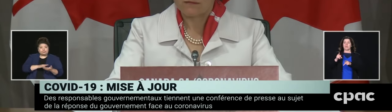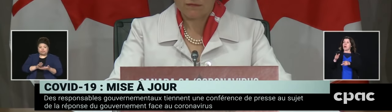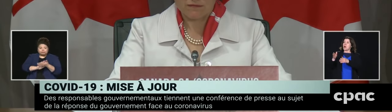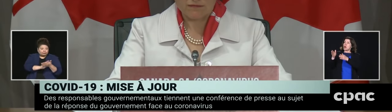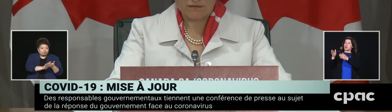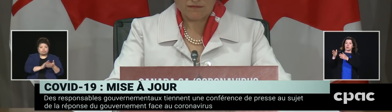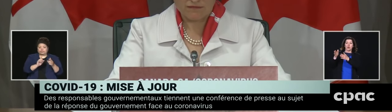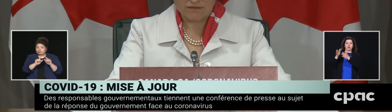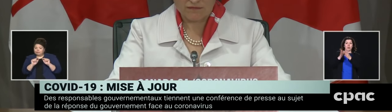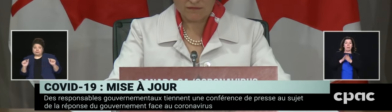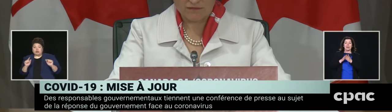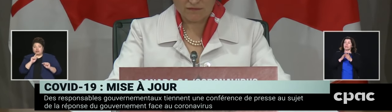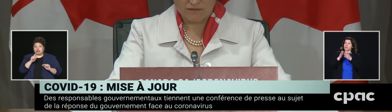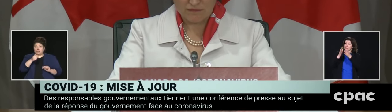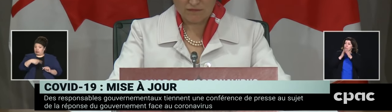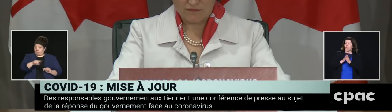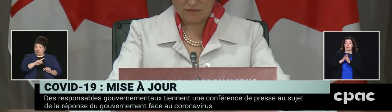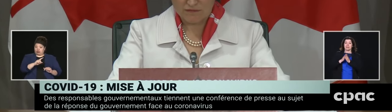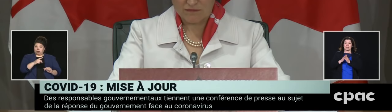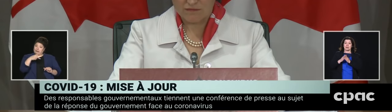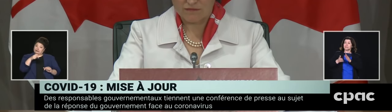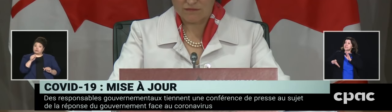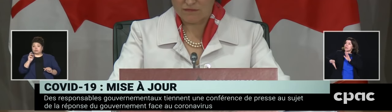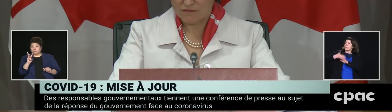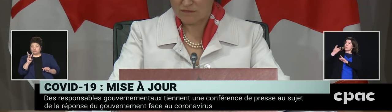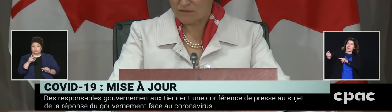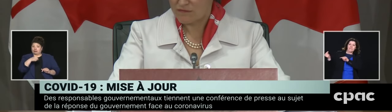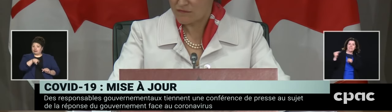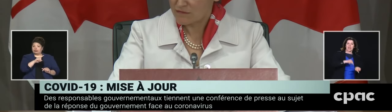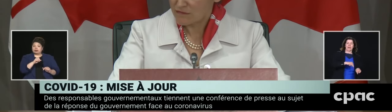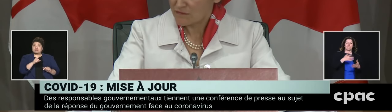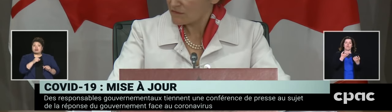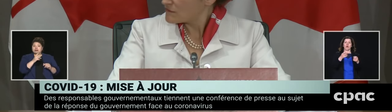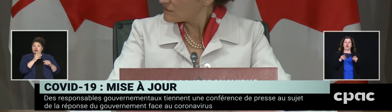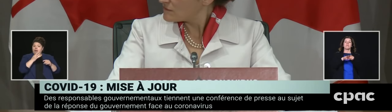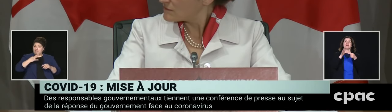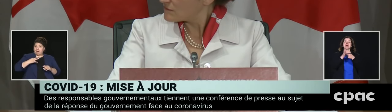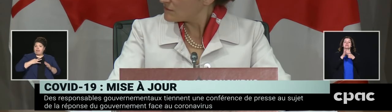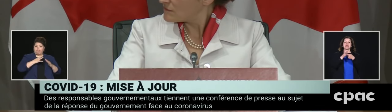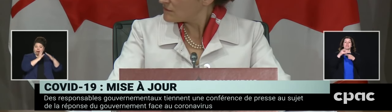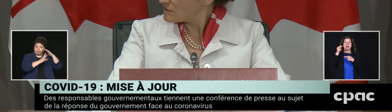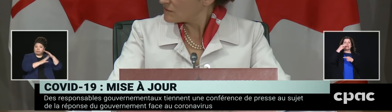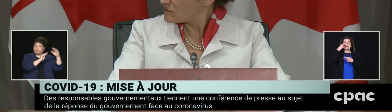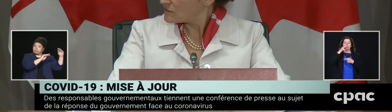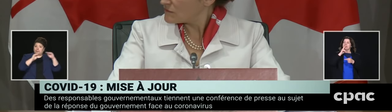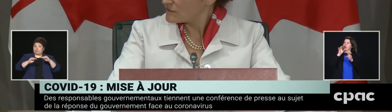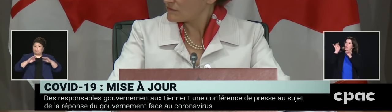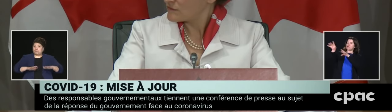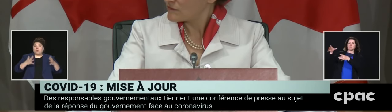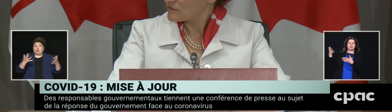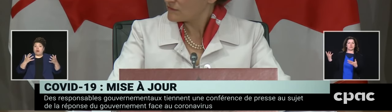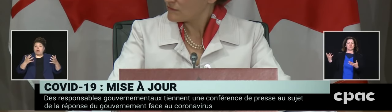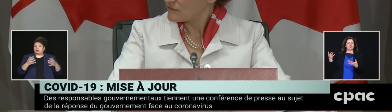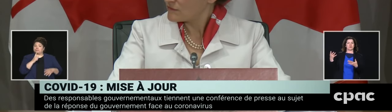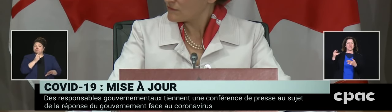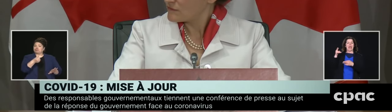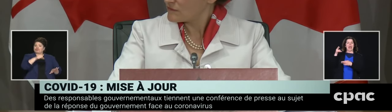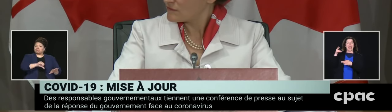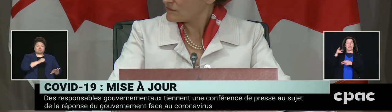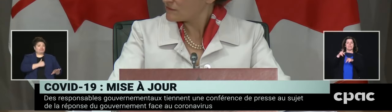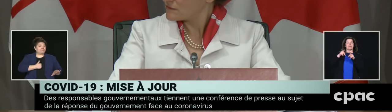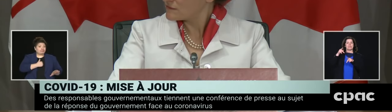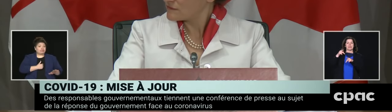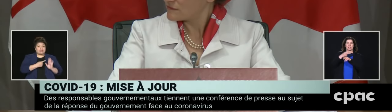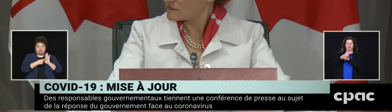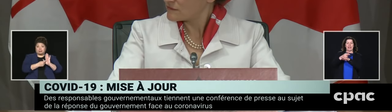'asile. On pense, par exemple, à des Haïtiens qui sont arrivés en 2017 et qui aujourd'hui travaillent d